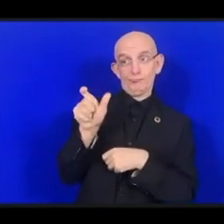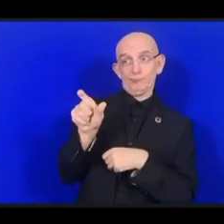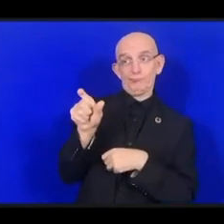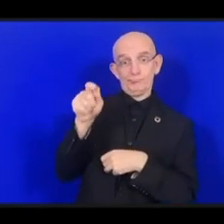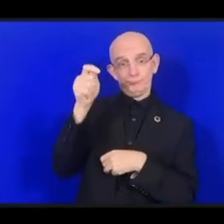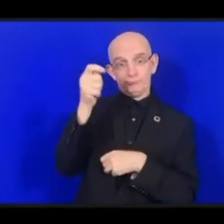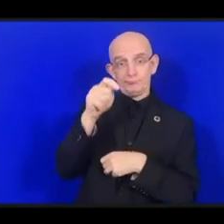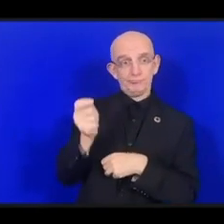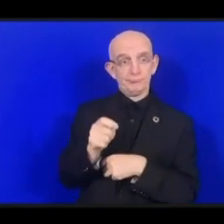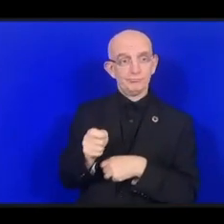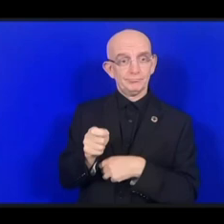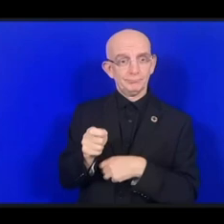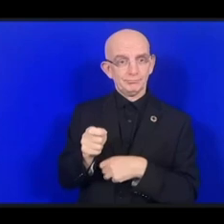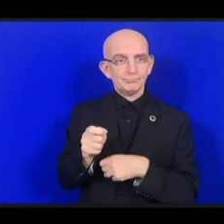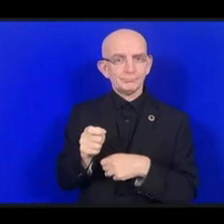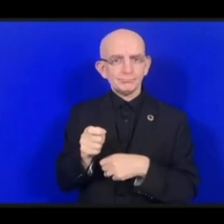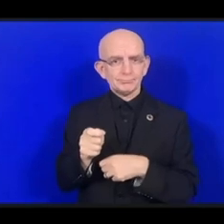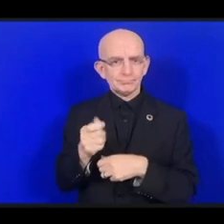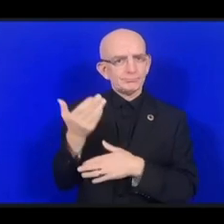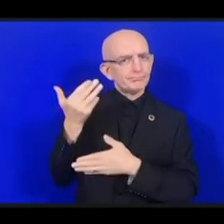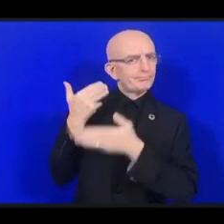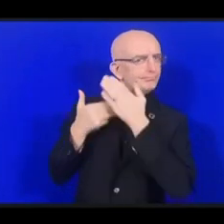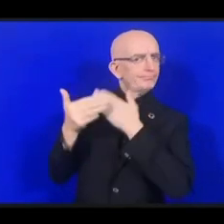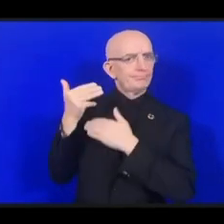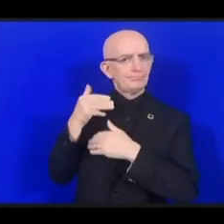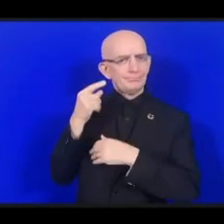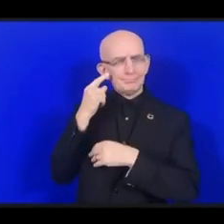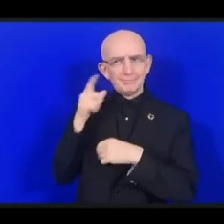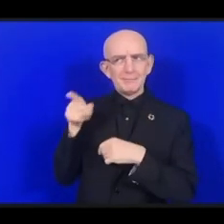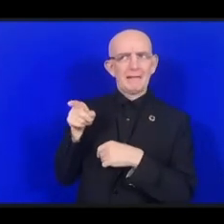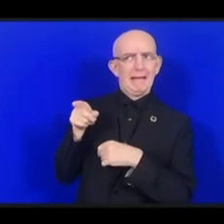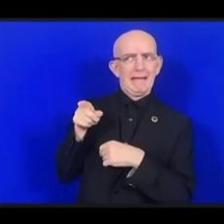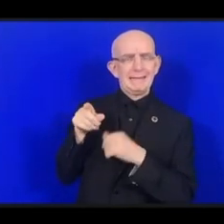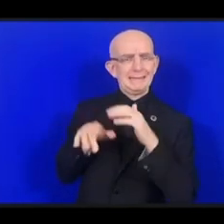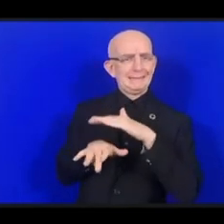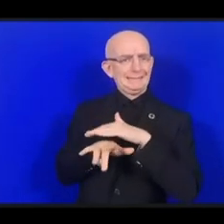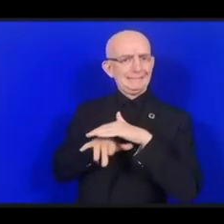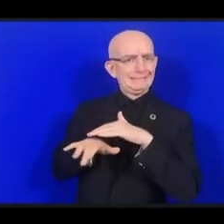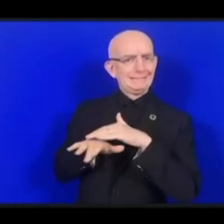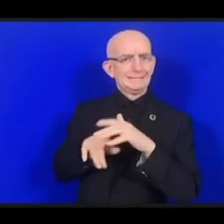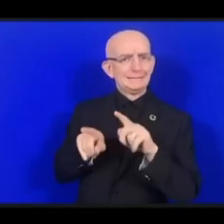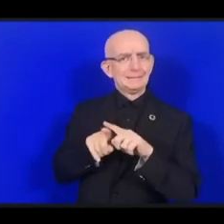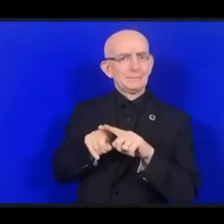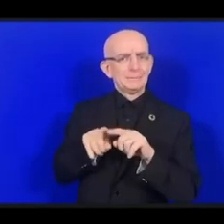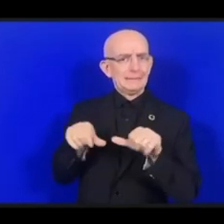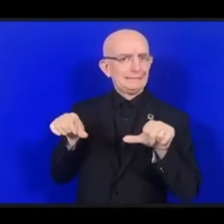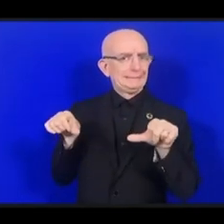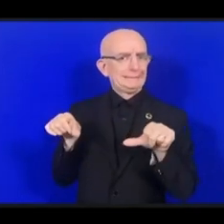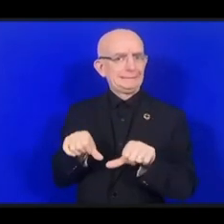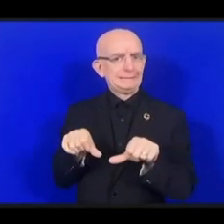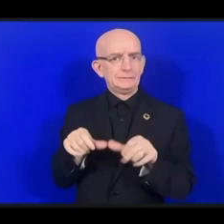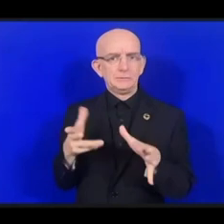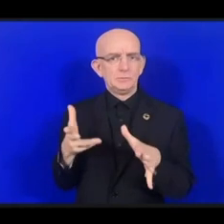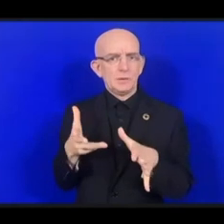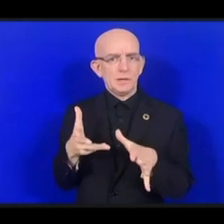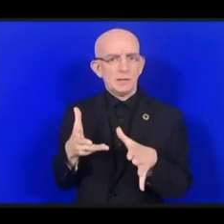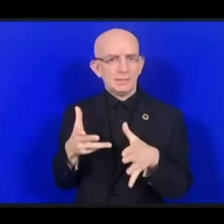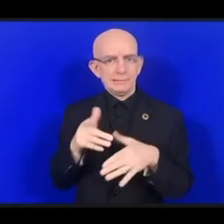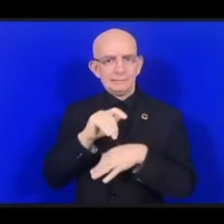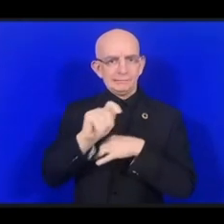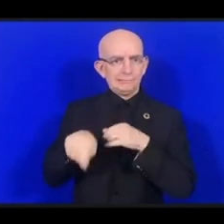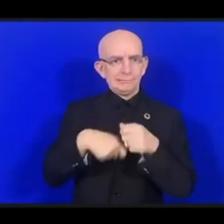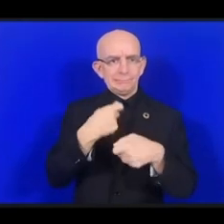حيث كانت تستخدم للاشاره الى خيط يربط ارجل الحصان او تستخدم